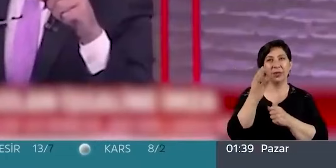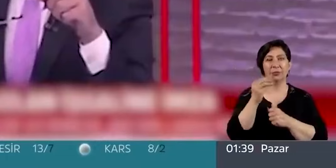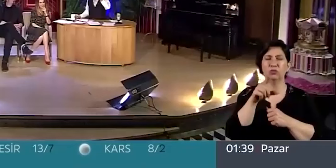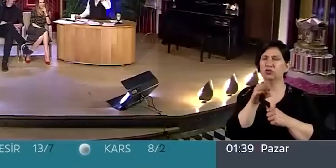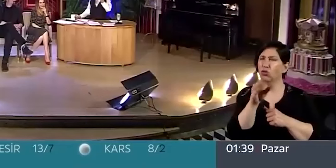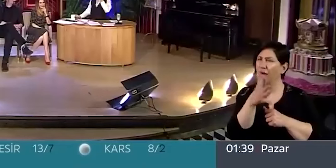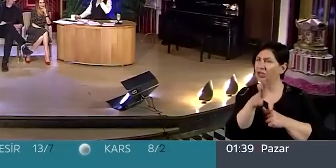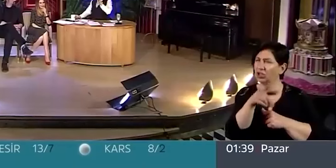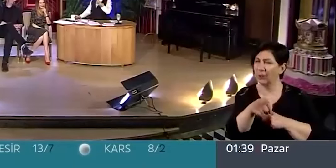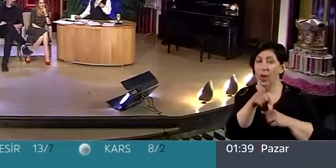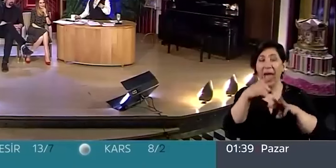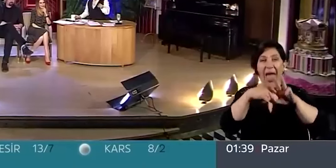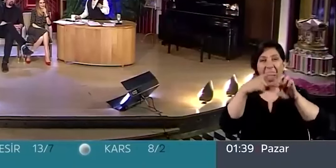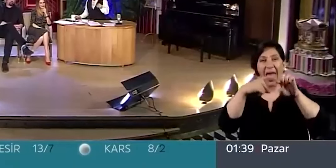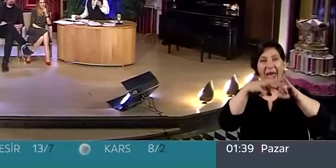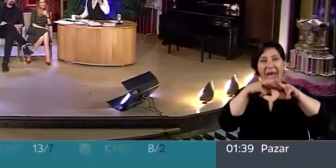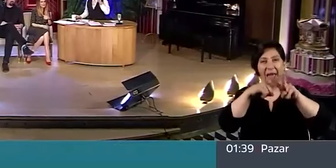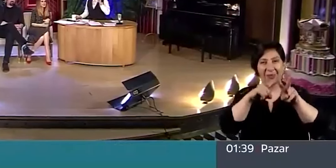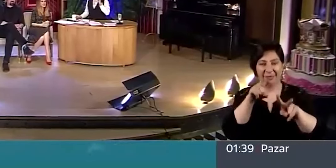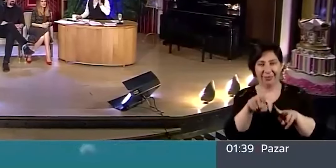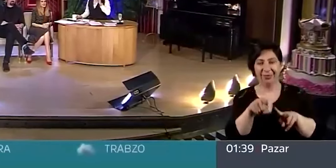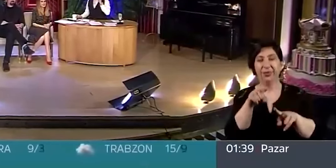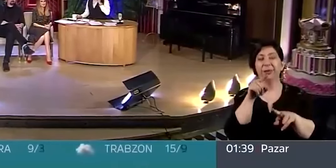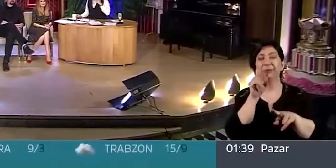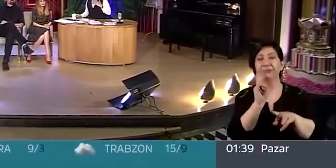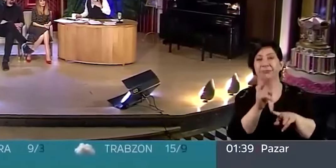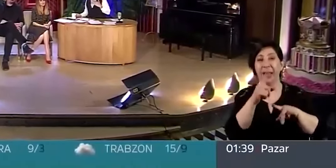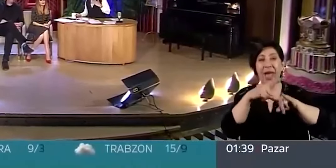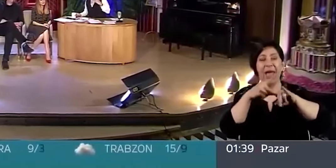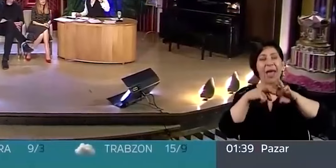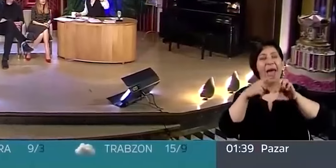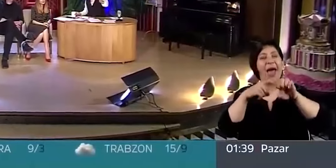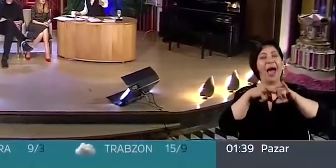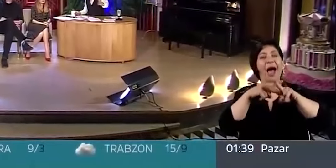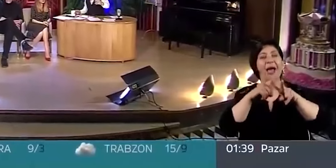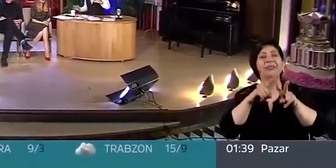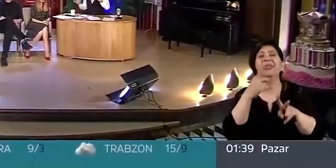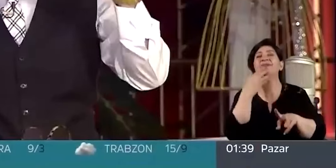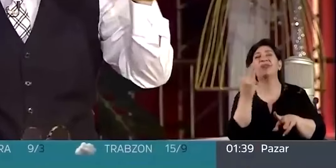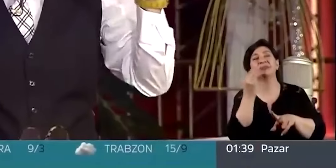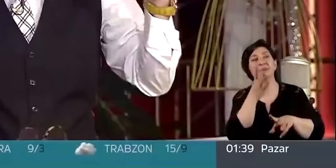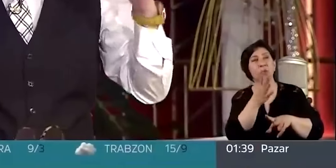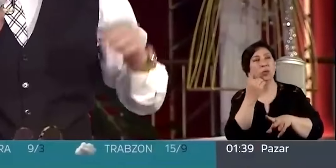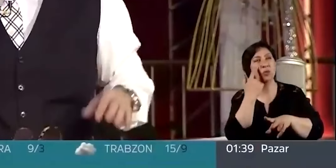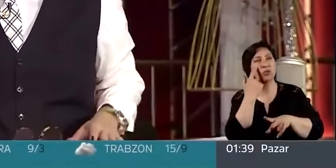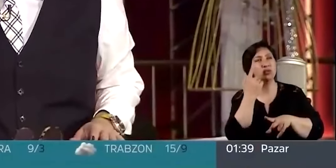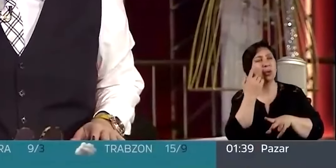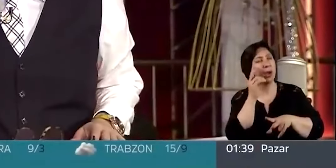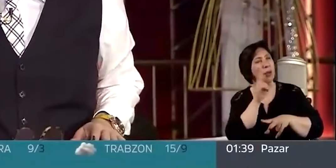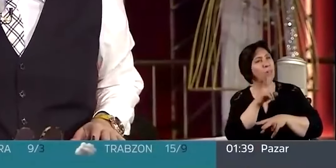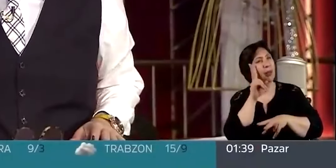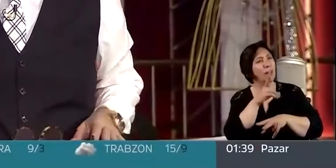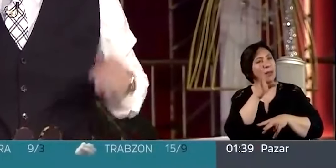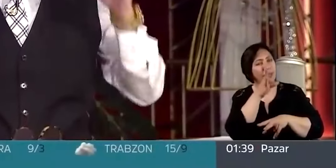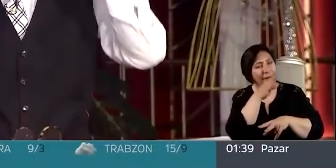acayip. Bu Erhan değil mi? Erhan'a bayılırım. Gençliğini biliyorum. Yani gözümün önünde yaşlandı